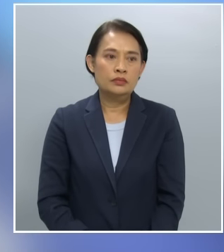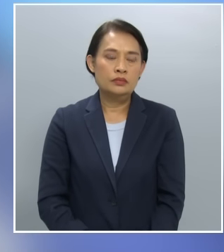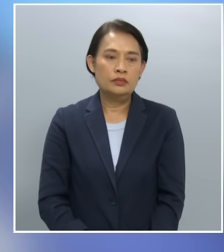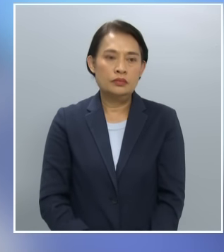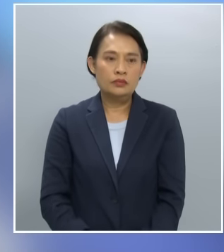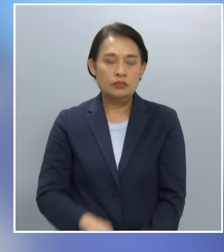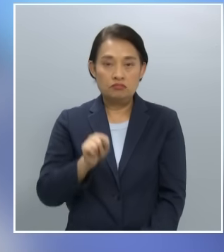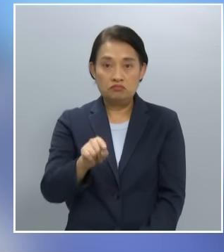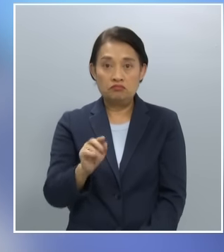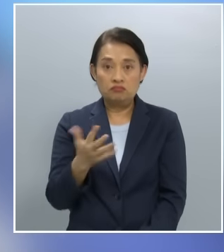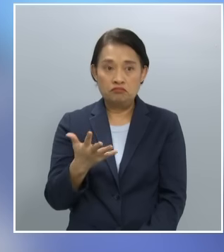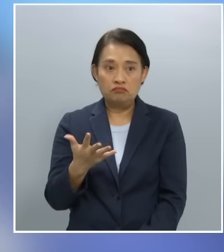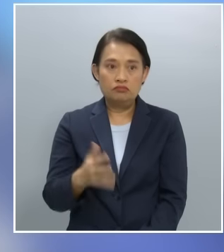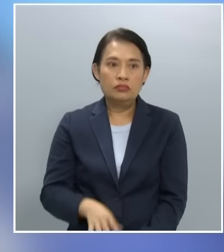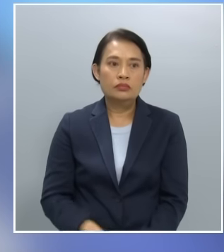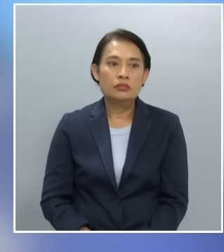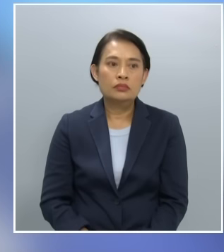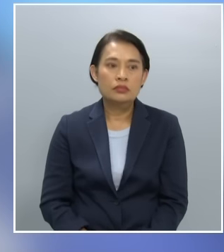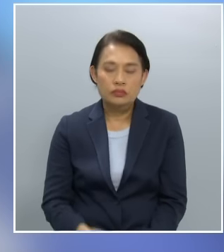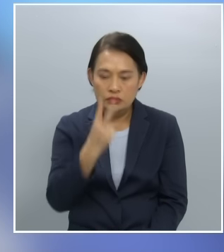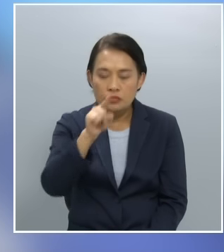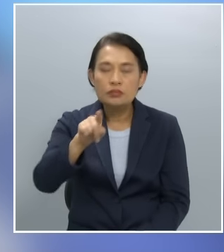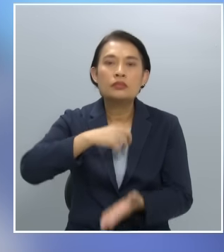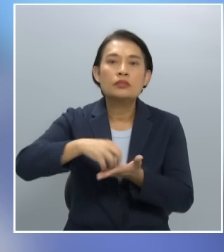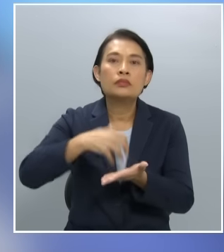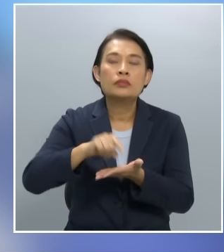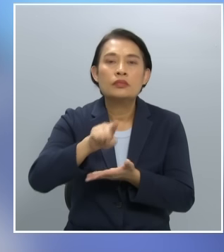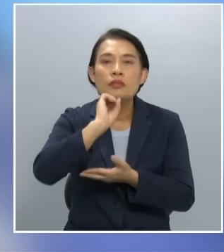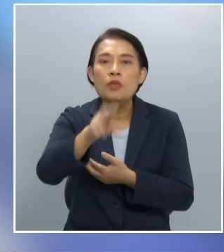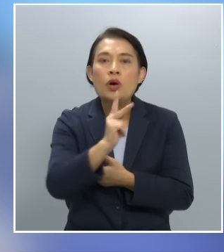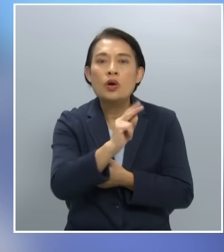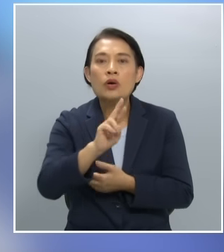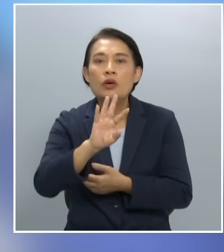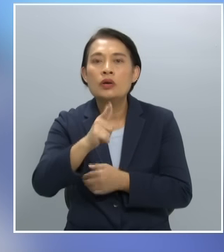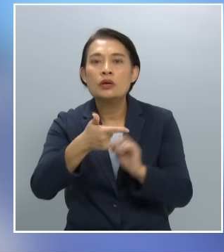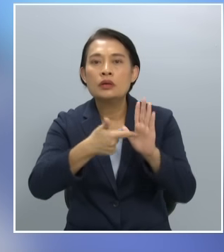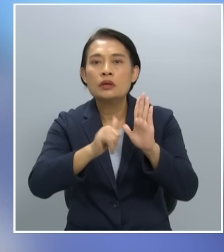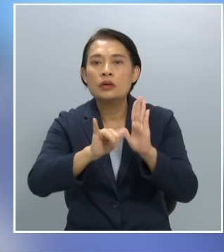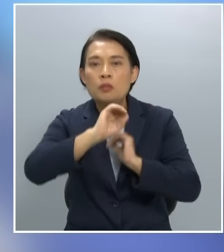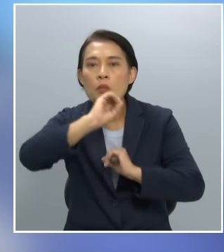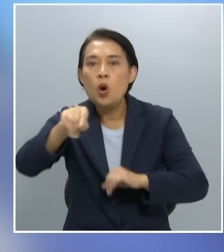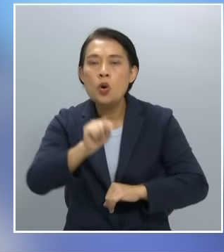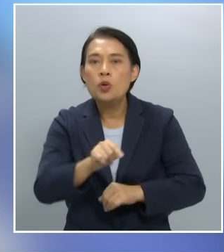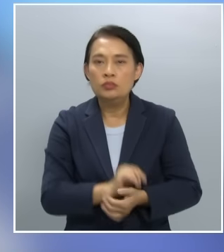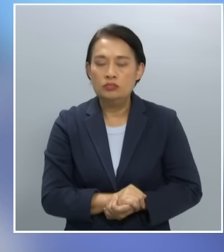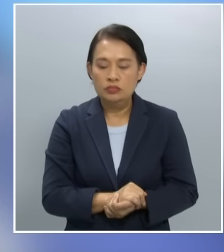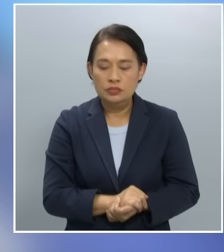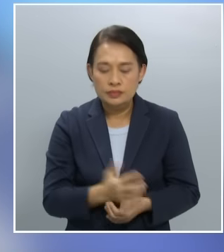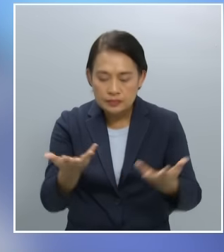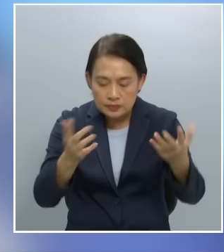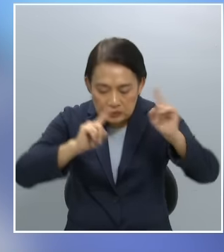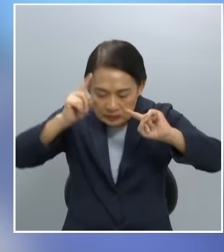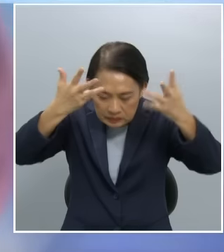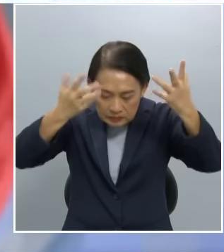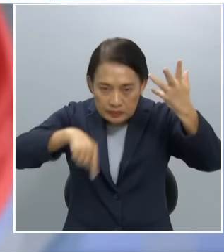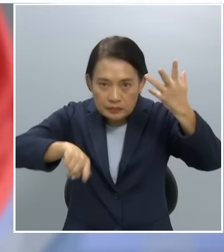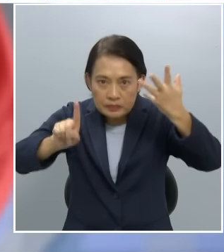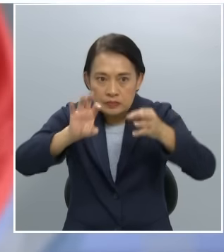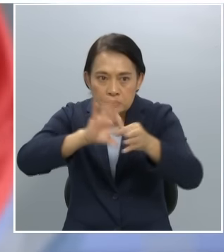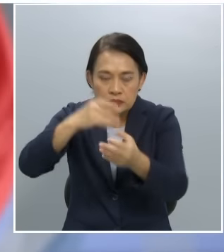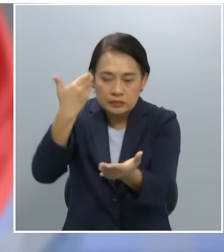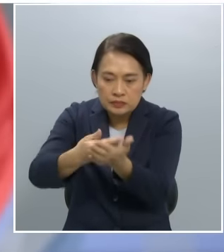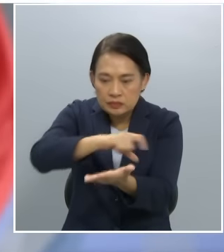ผู้ชมเท่าที่ฟังจากกัญชัยเบอกมาค่ะกัญชัยเบอกเลยมันร้ายกาดมากอืมันจะอ้างไปสารพัดเลยแล้วให้โอนเงิน